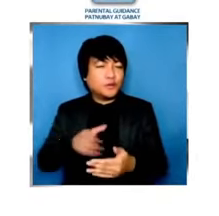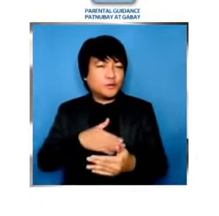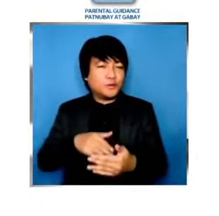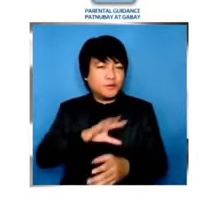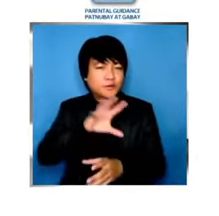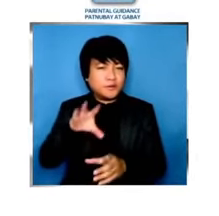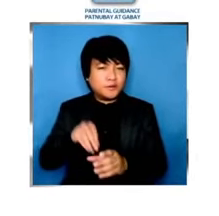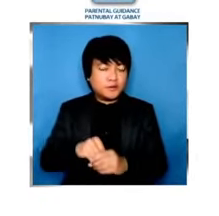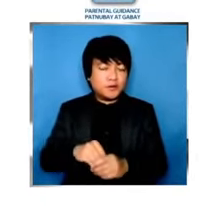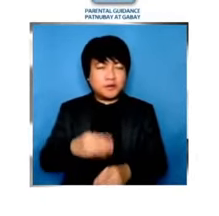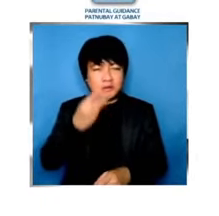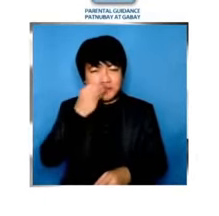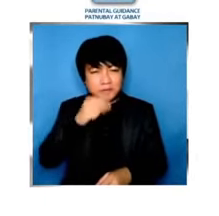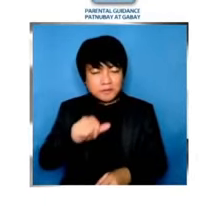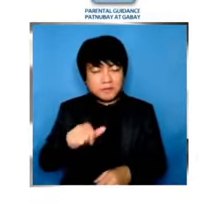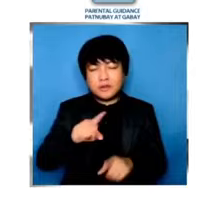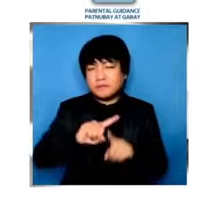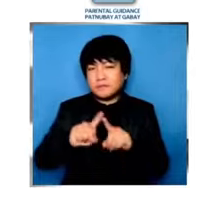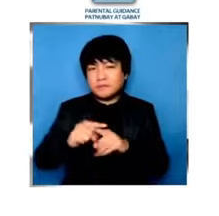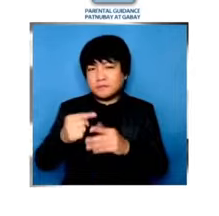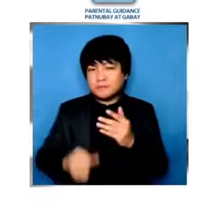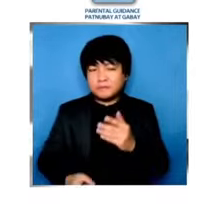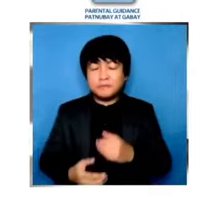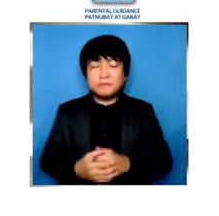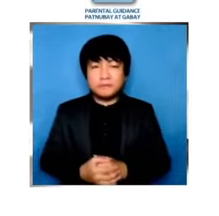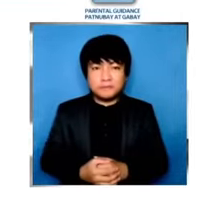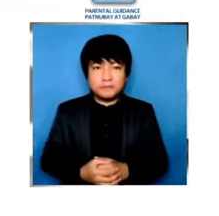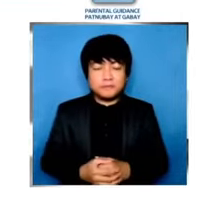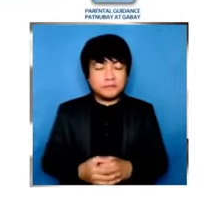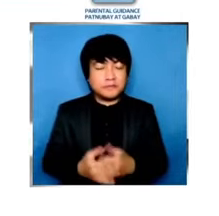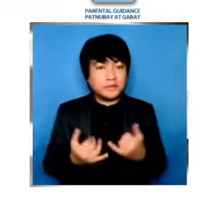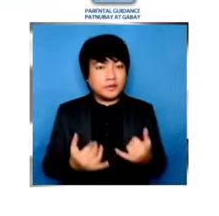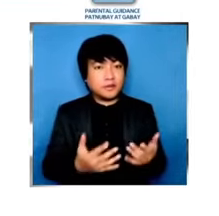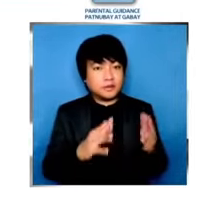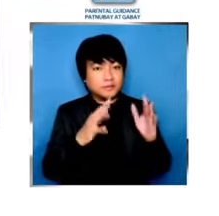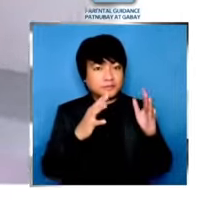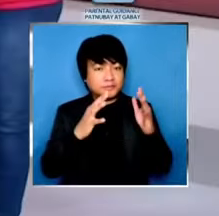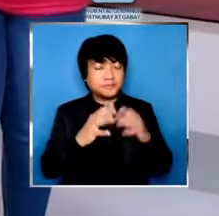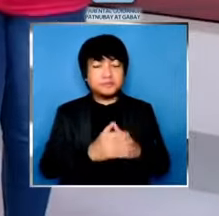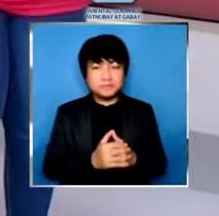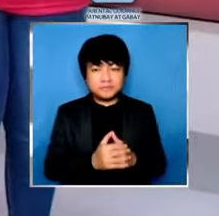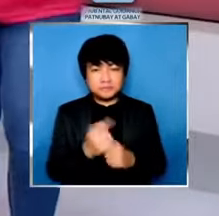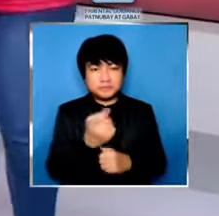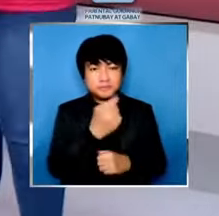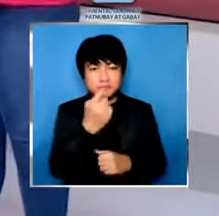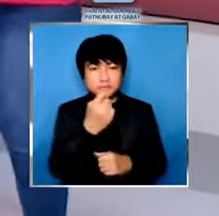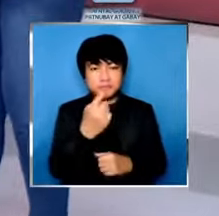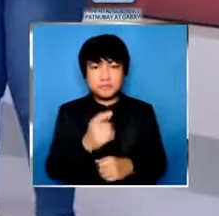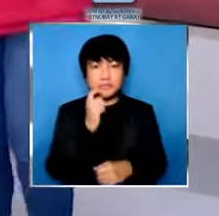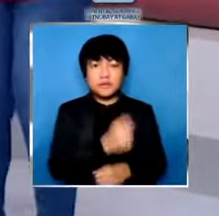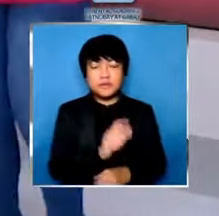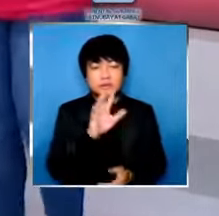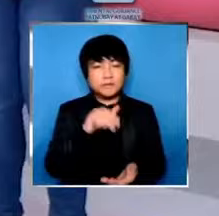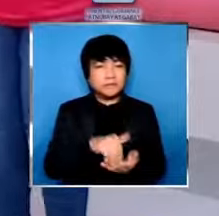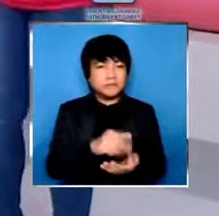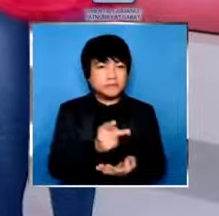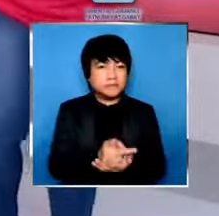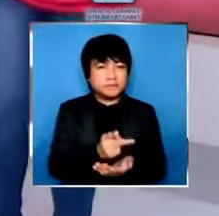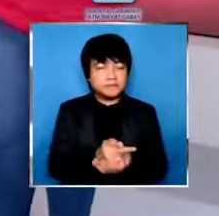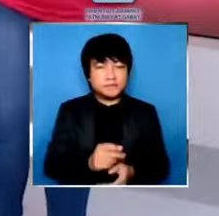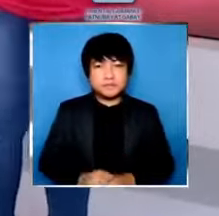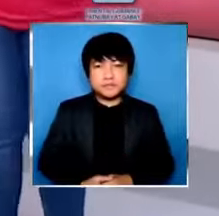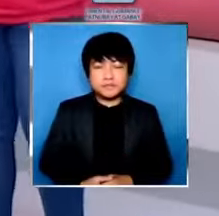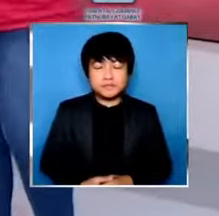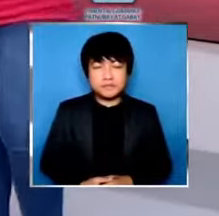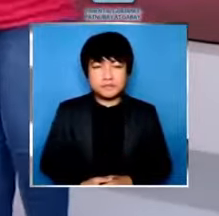at linga. Adal kayo paralo sa ating elimination round! Meron agad kayong 5,000 pesos! At may